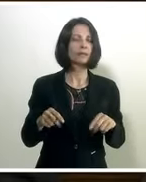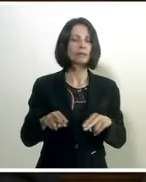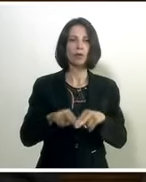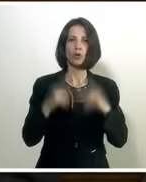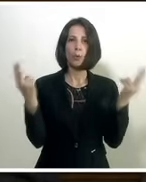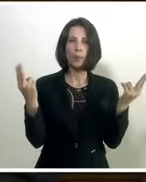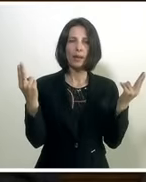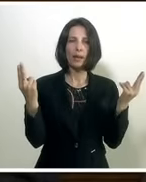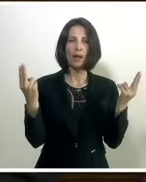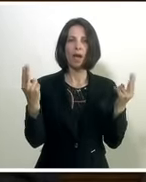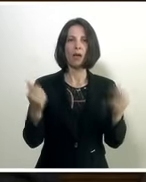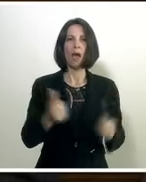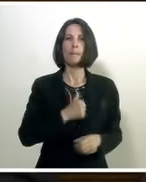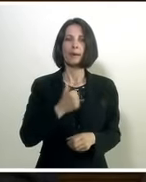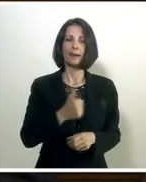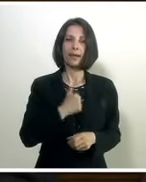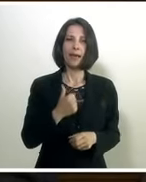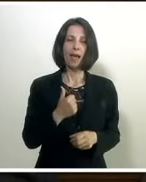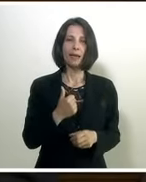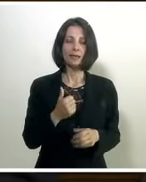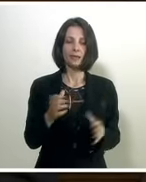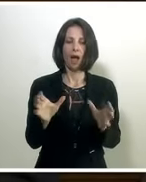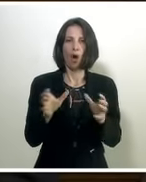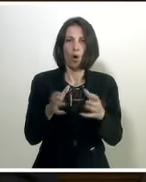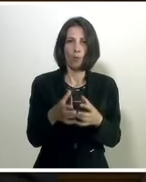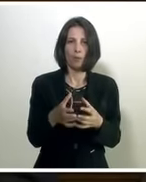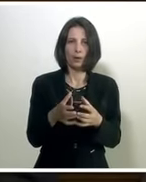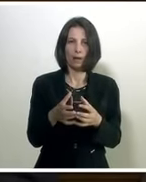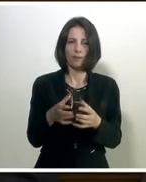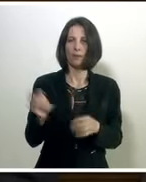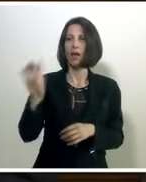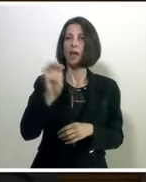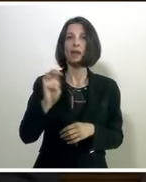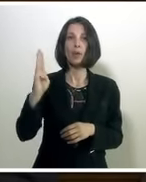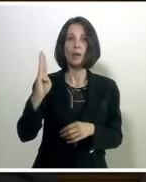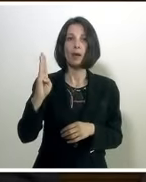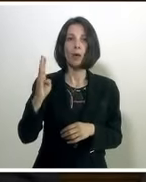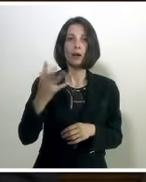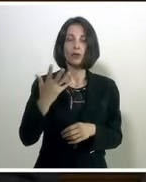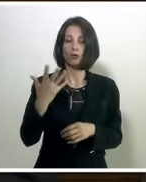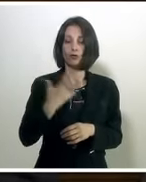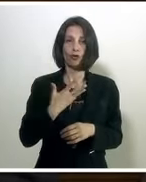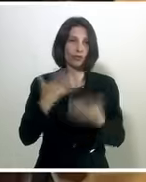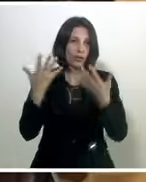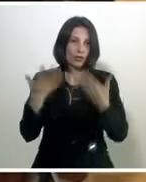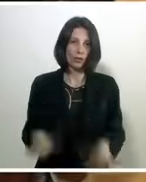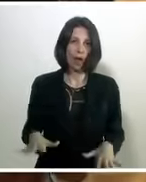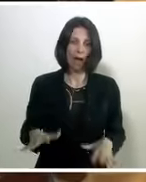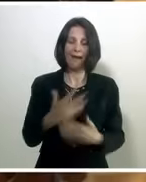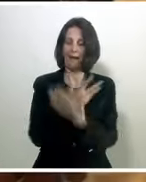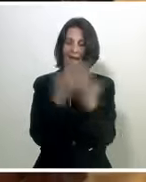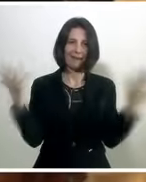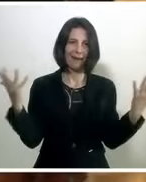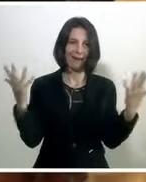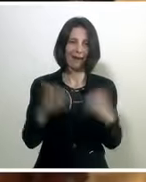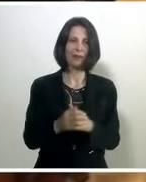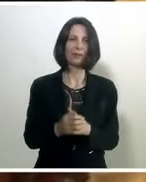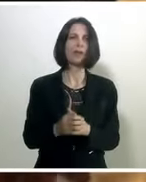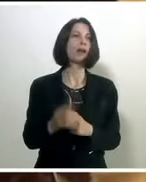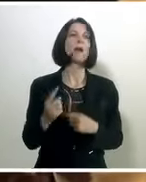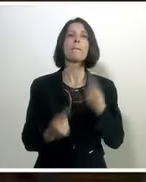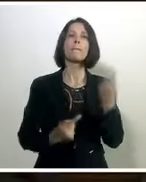appartenenza di comunità che n Enrico Berlinguer è sempre stata molto evidente e manifesta Ma questo è un periodo di